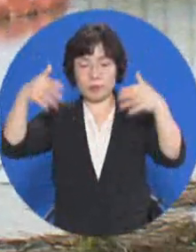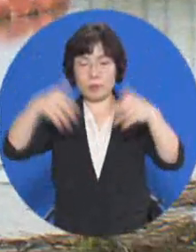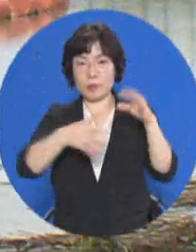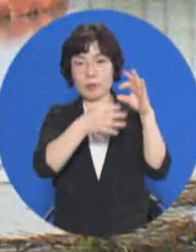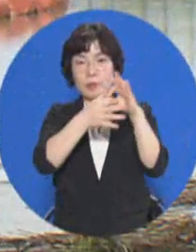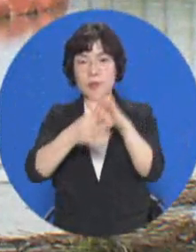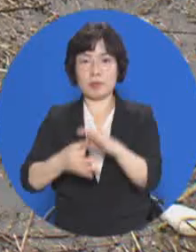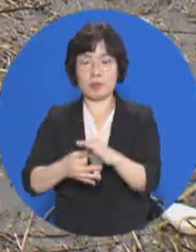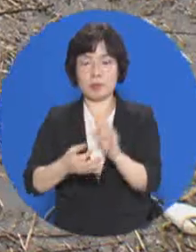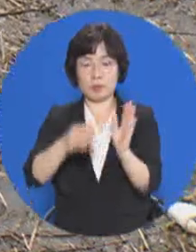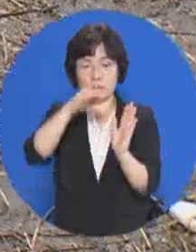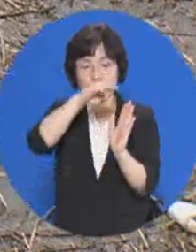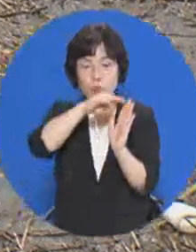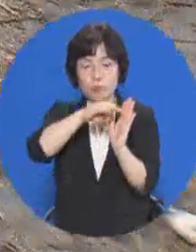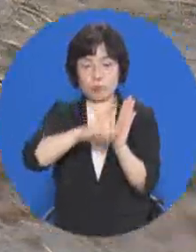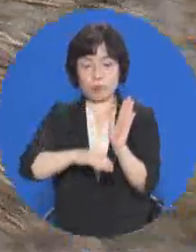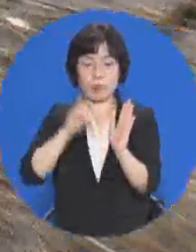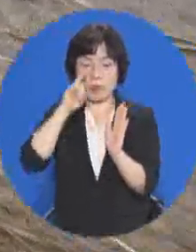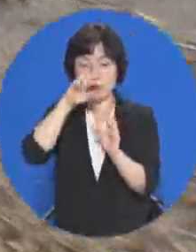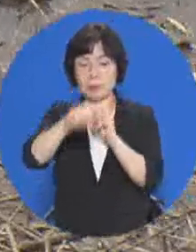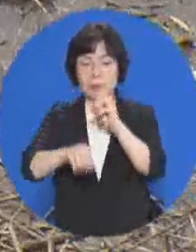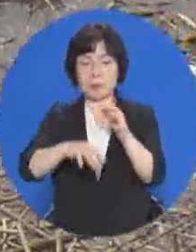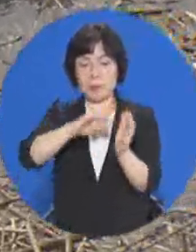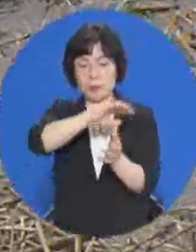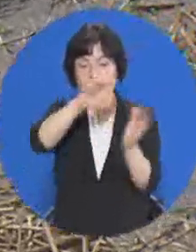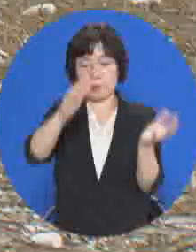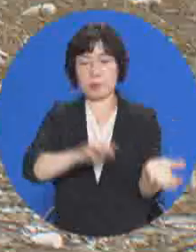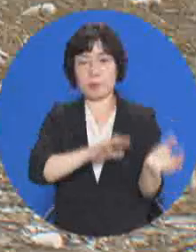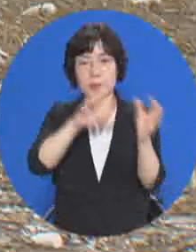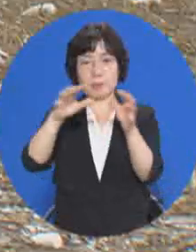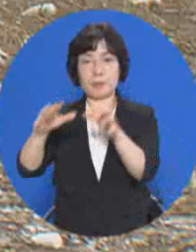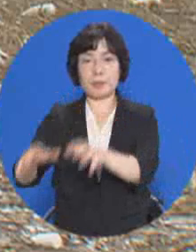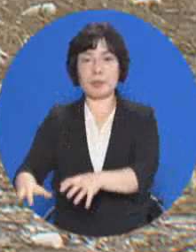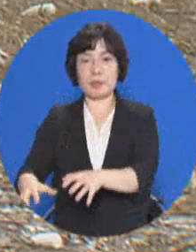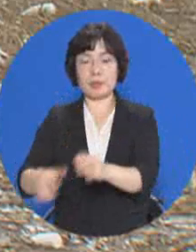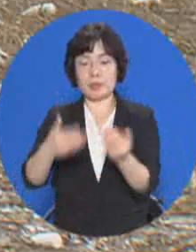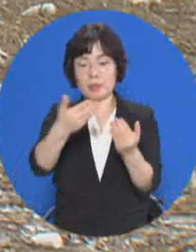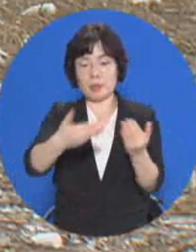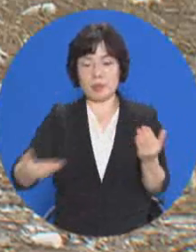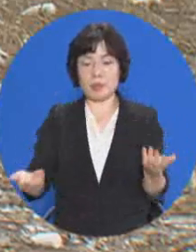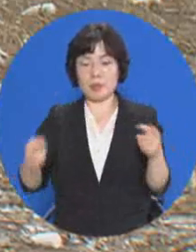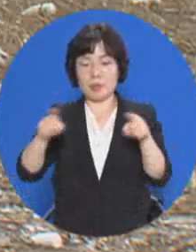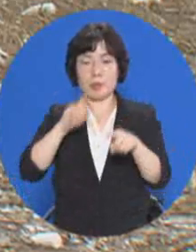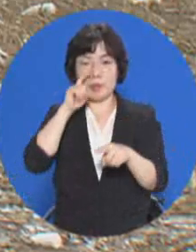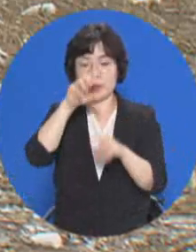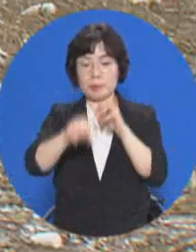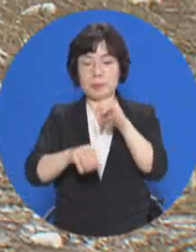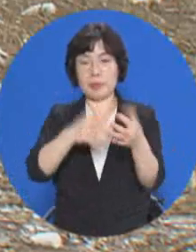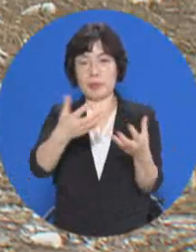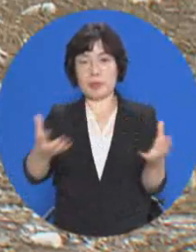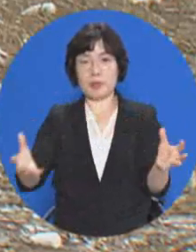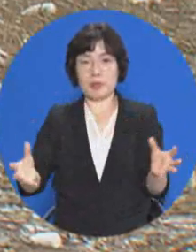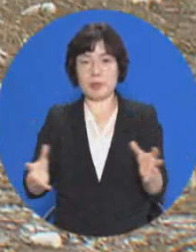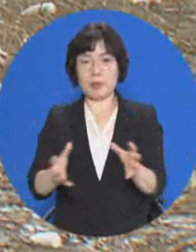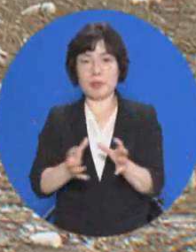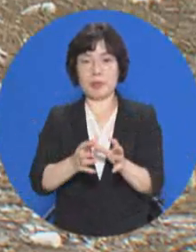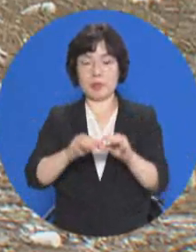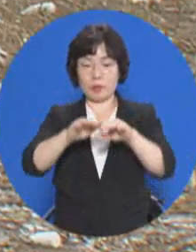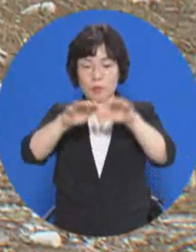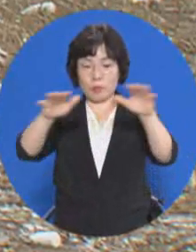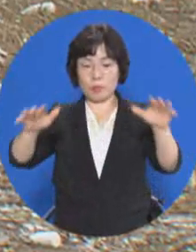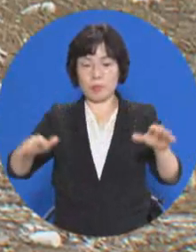영산강 본류 와 지천에 쓰레기가 쓸려 내려온 겁니다 강물과 함께 밀려든 쓰레기 드립니다 이 땅으로 보일만큼